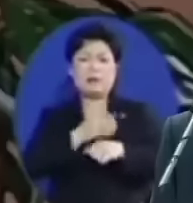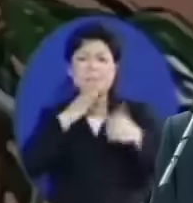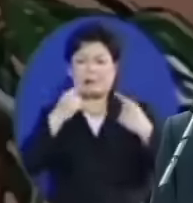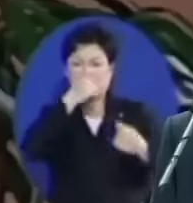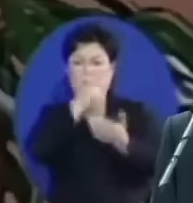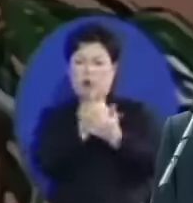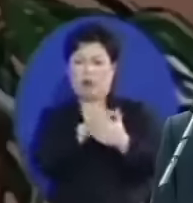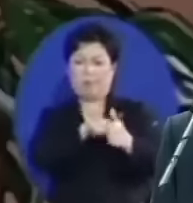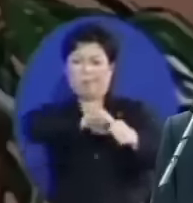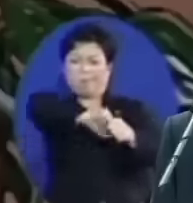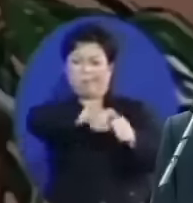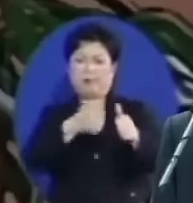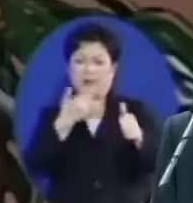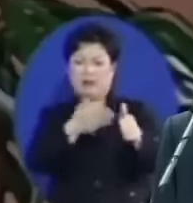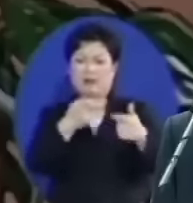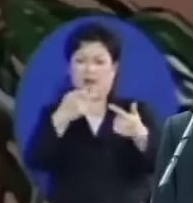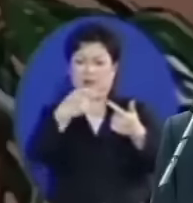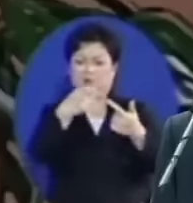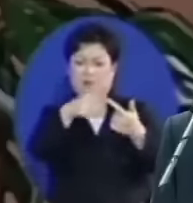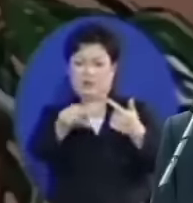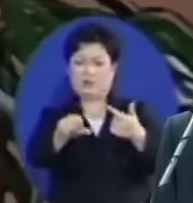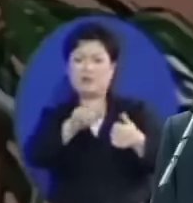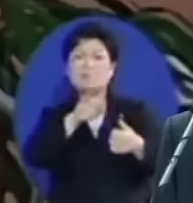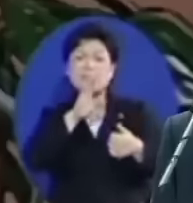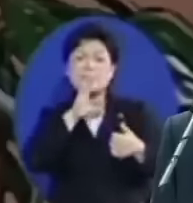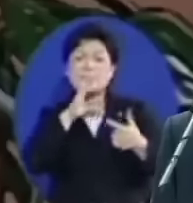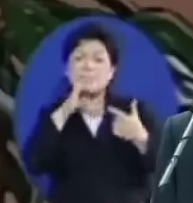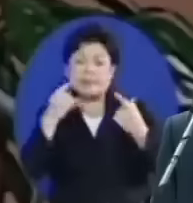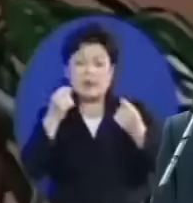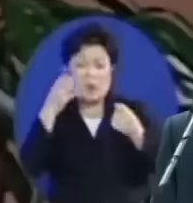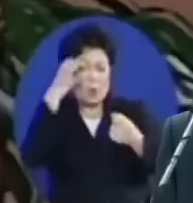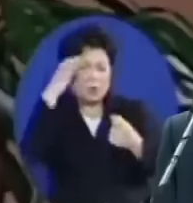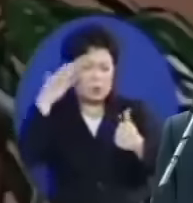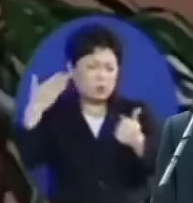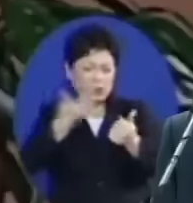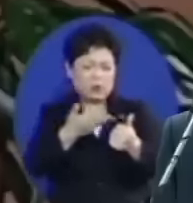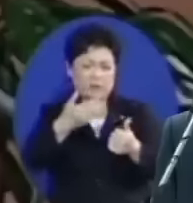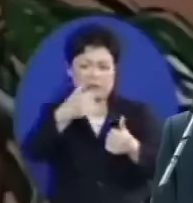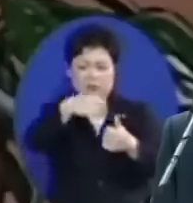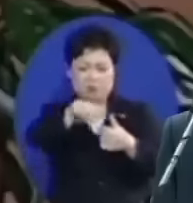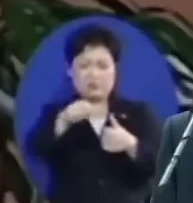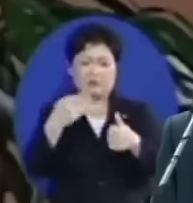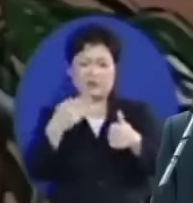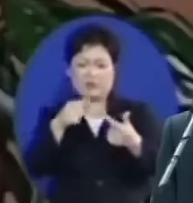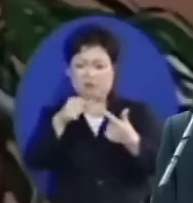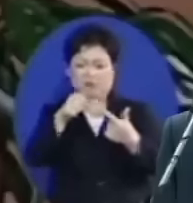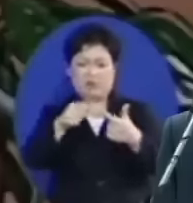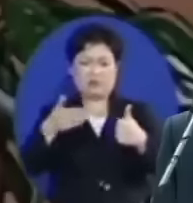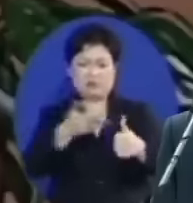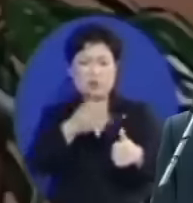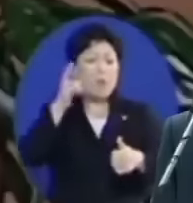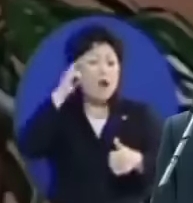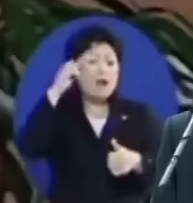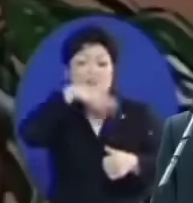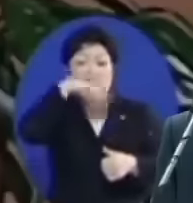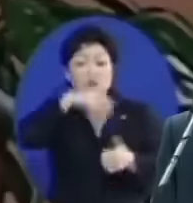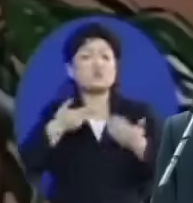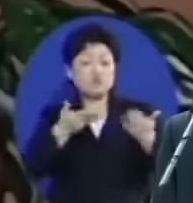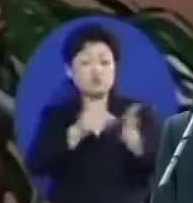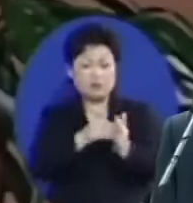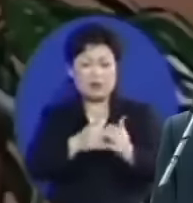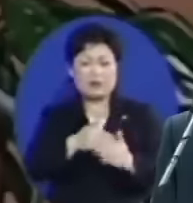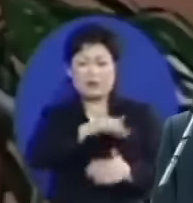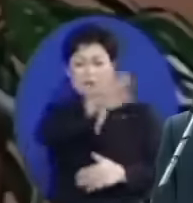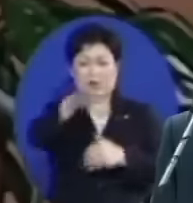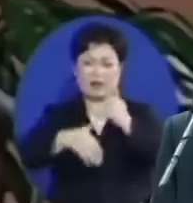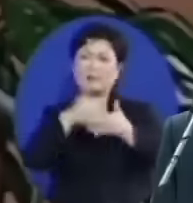받아야지 마땅히 고통을 당해야지 왜 고통 없이 받아들이냐 그렇게 하는 것입니다. 근데 우리